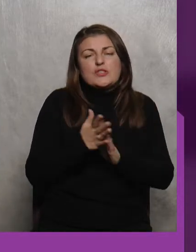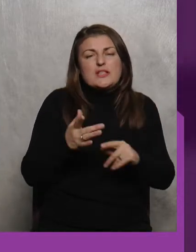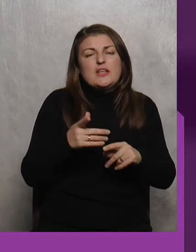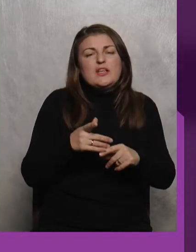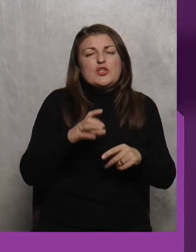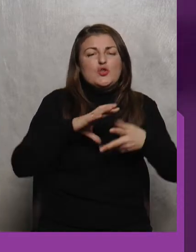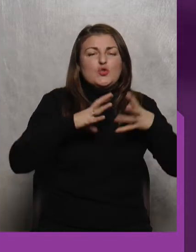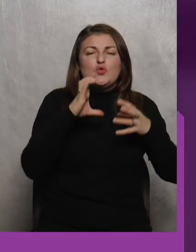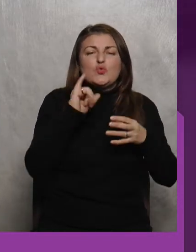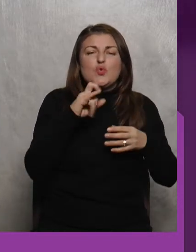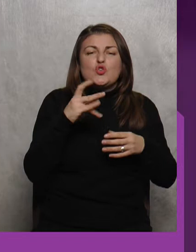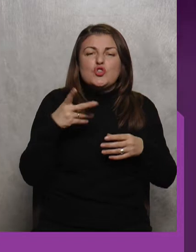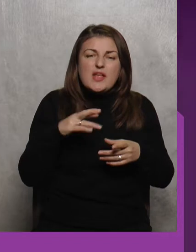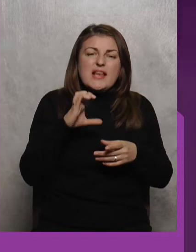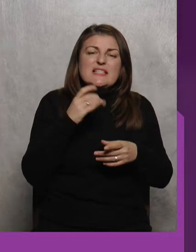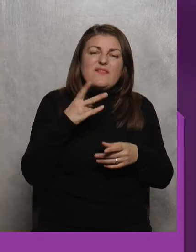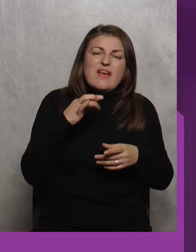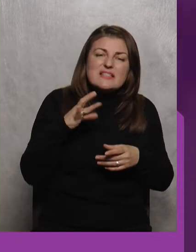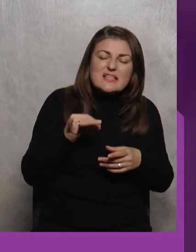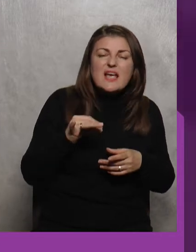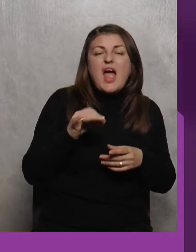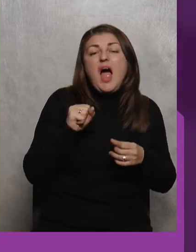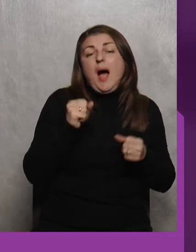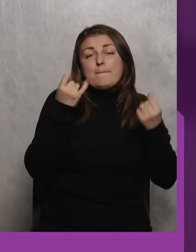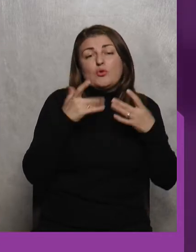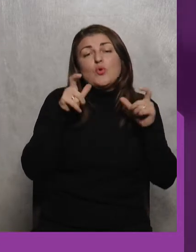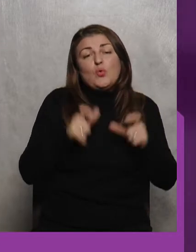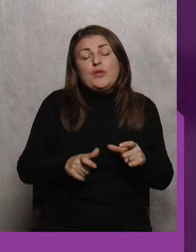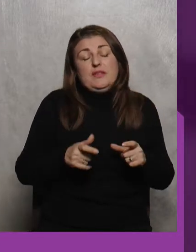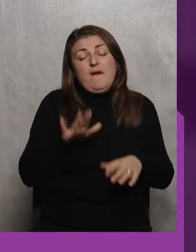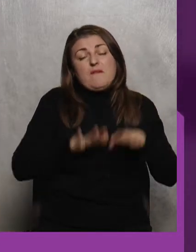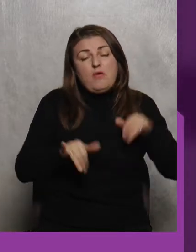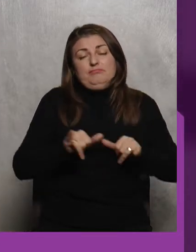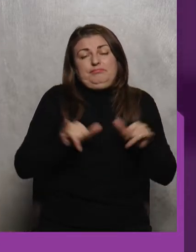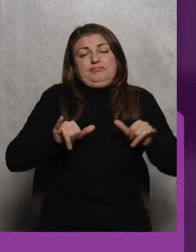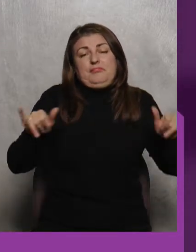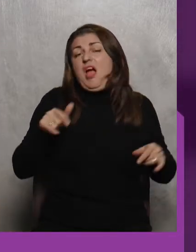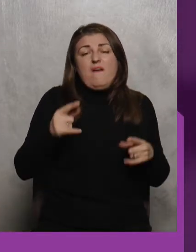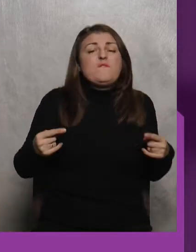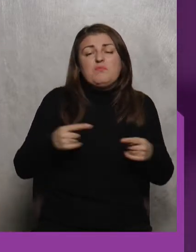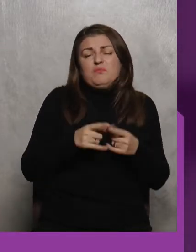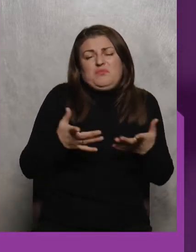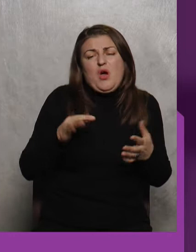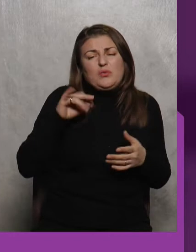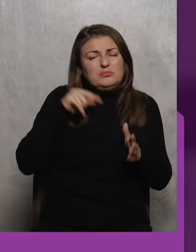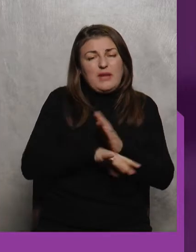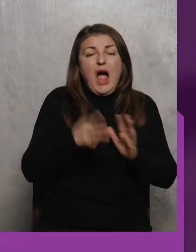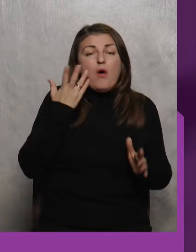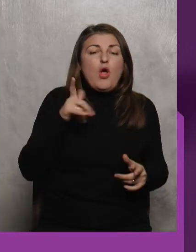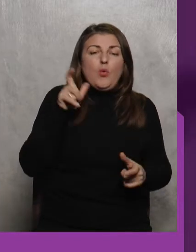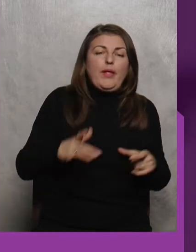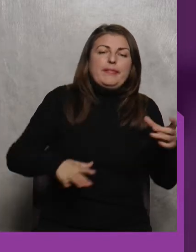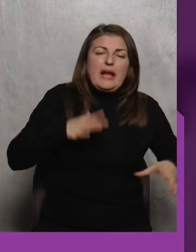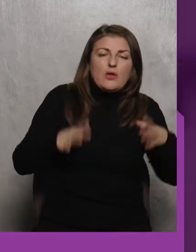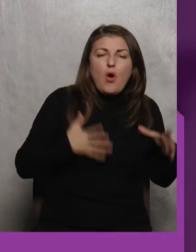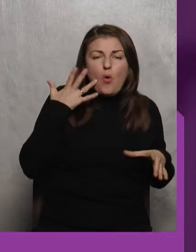не росли м'язи, не росли сухожилля, зв'язки, а просто людина набирала вагу, то відповідно вона ніякої ролі не грає. Але коли людина